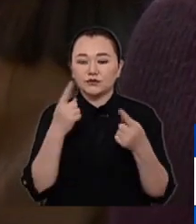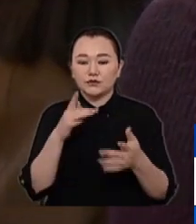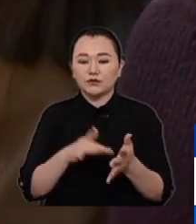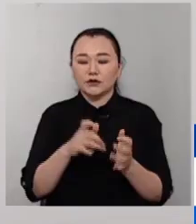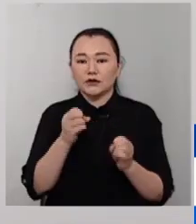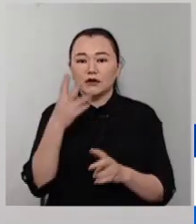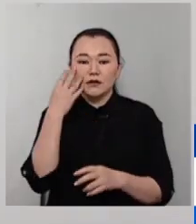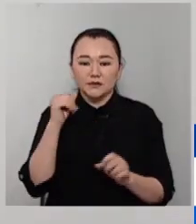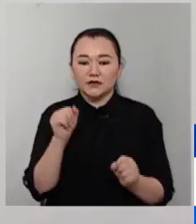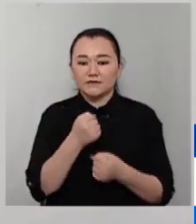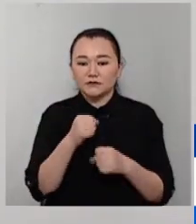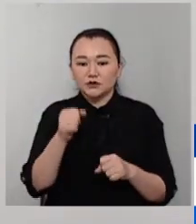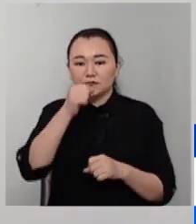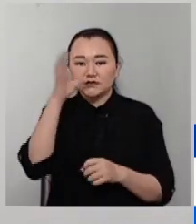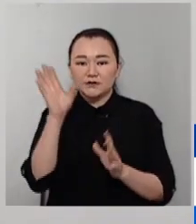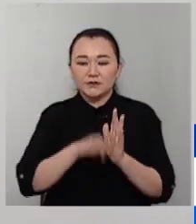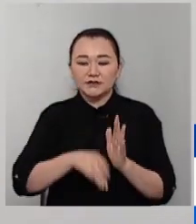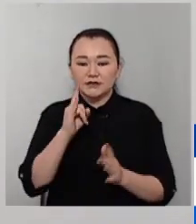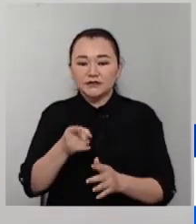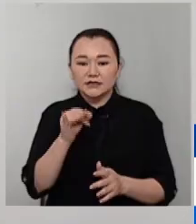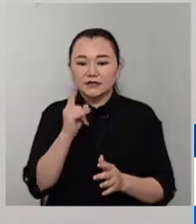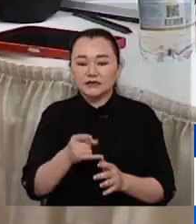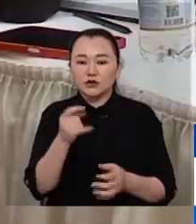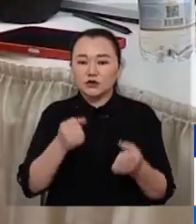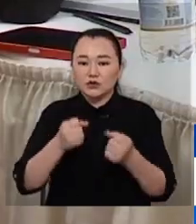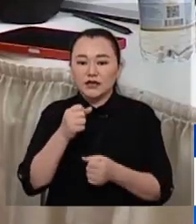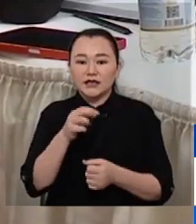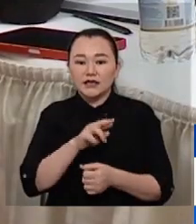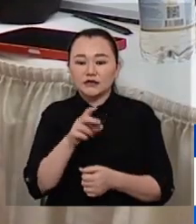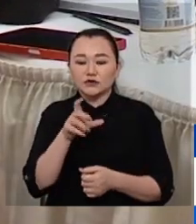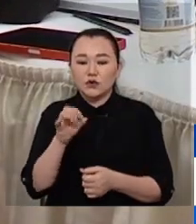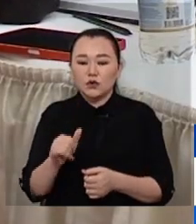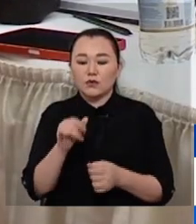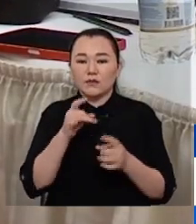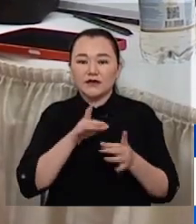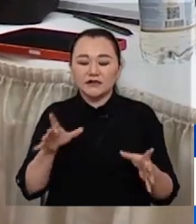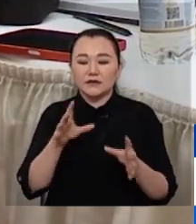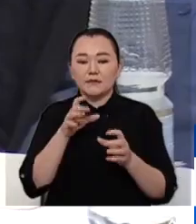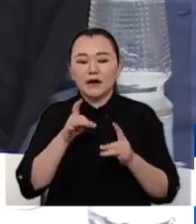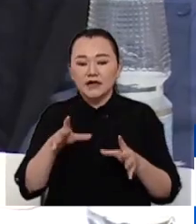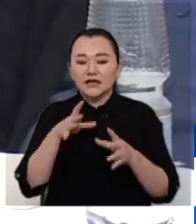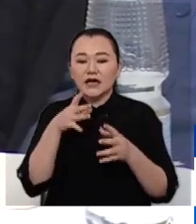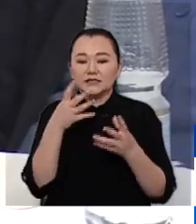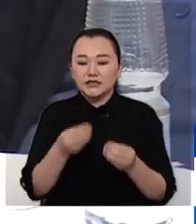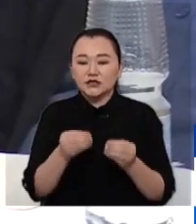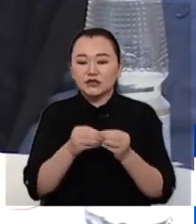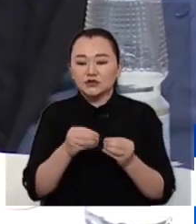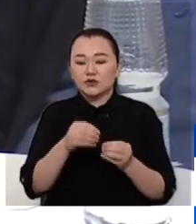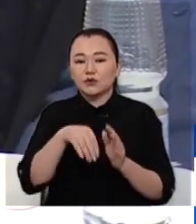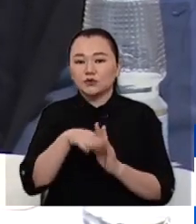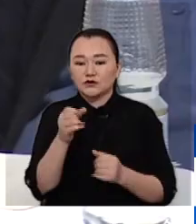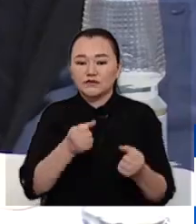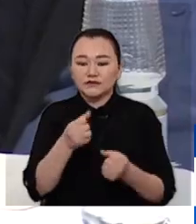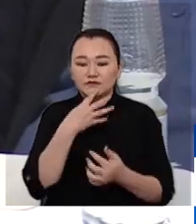как Алматы, невозможно представить без такси и таксистов. Яндекс.Го решил в честь профессионального праздника отметить 10 лучших водителей